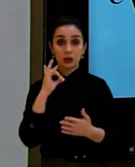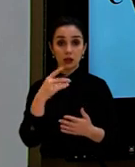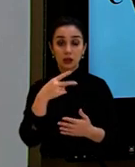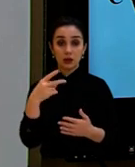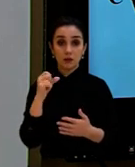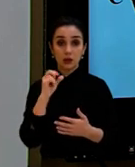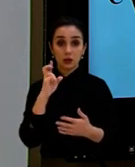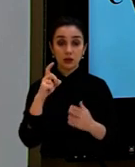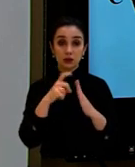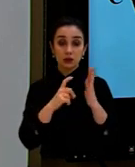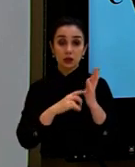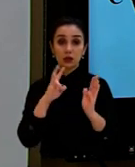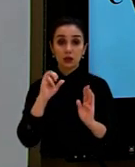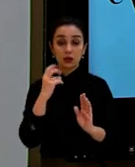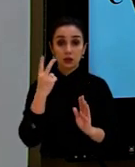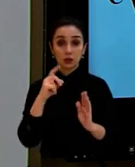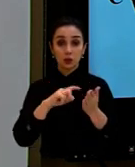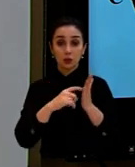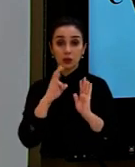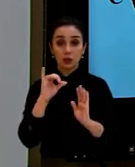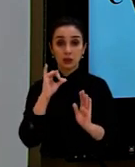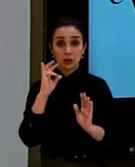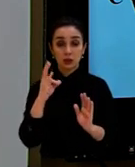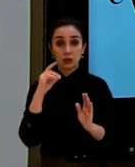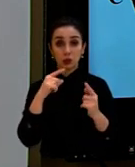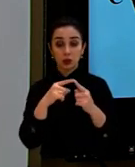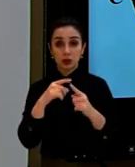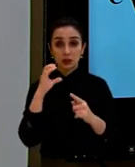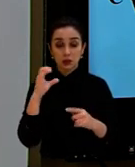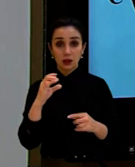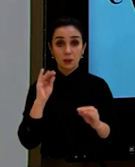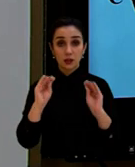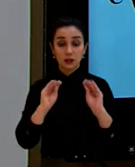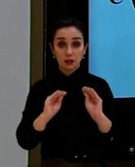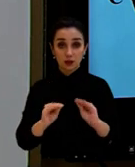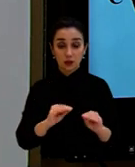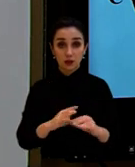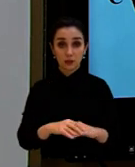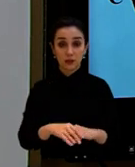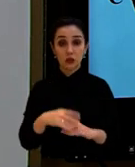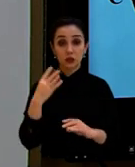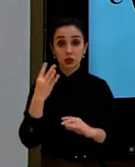равно АБ разделить на 2 умноженное синус угла С. Подставляем